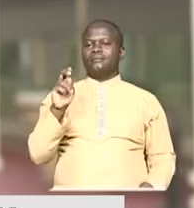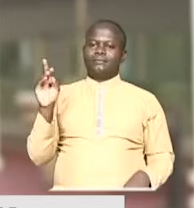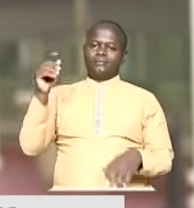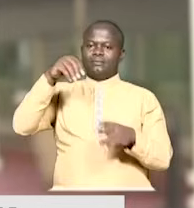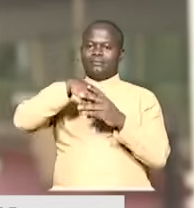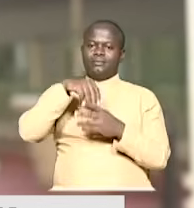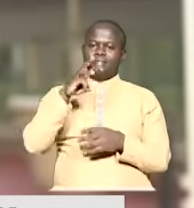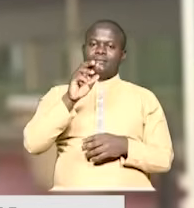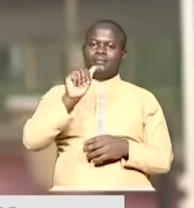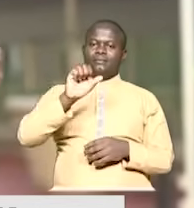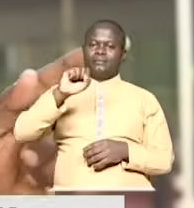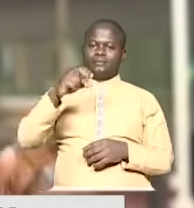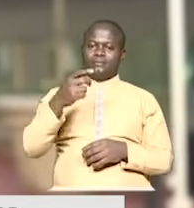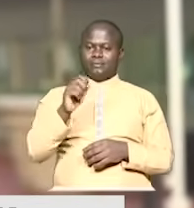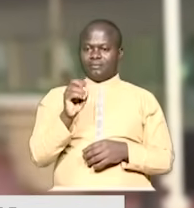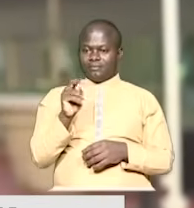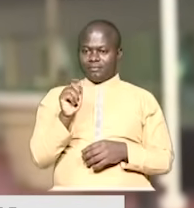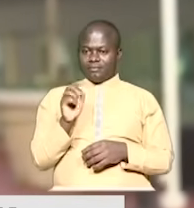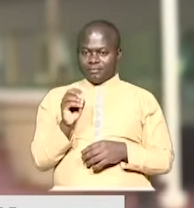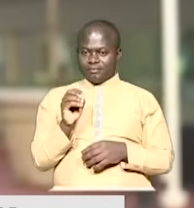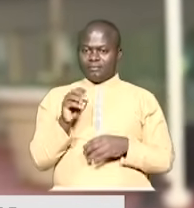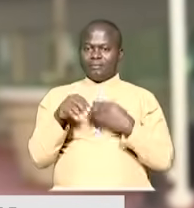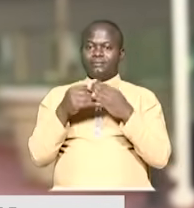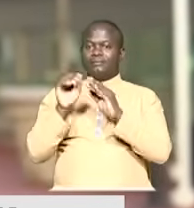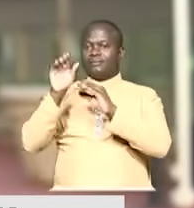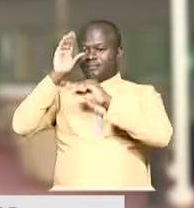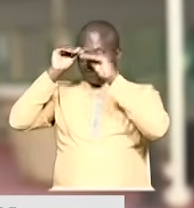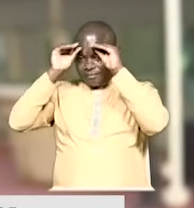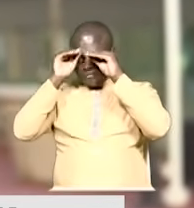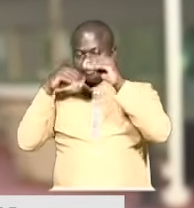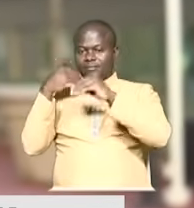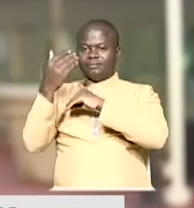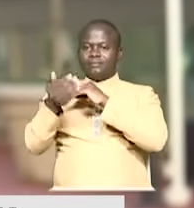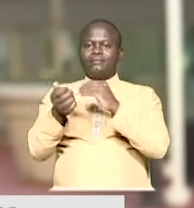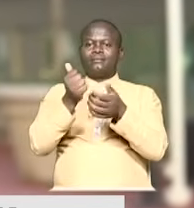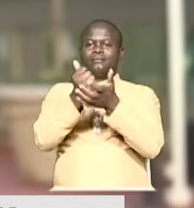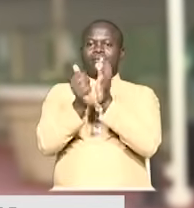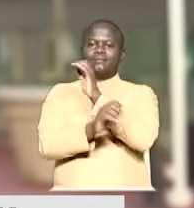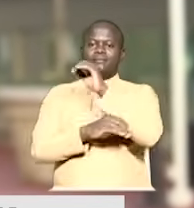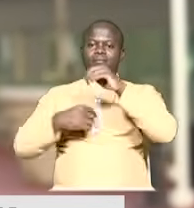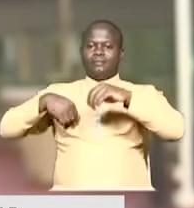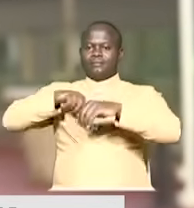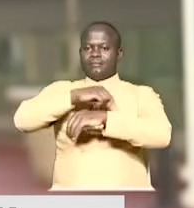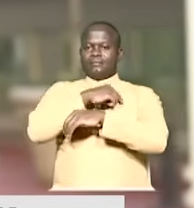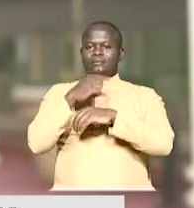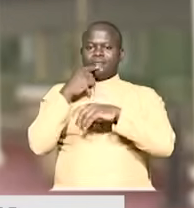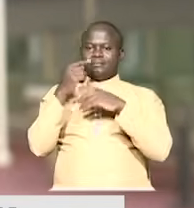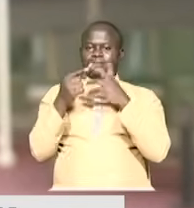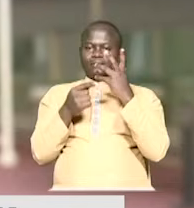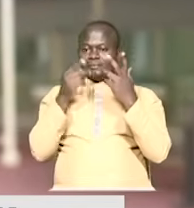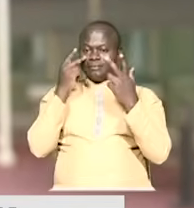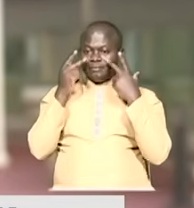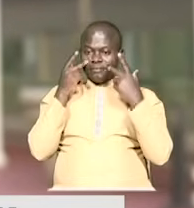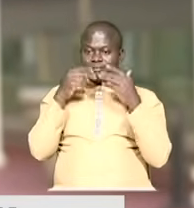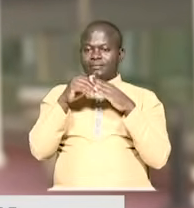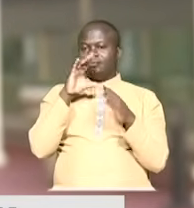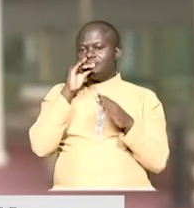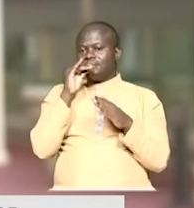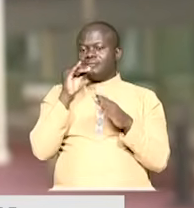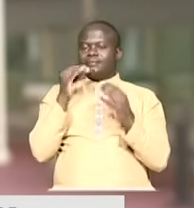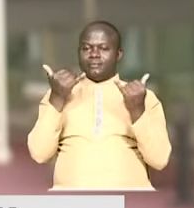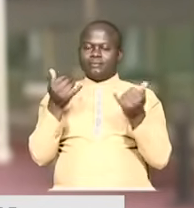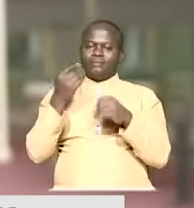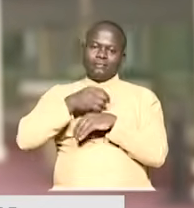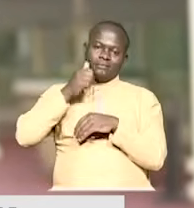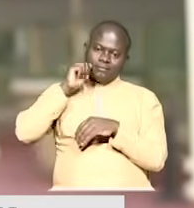Washington hano ndasubira Poland kujya kurahura ubwenge buzagira icyo bumara igihugu cyacu so icyo nabona navuga ku munsi